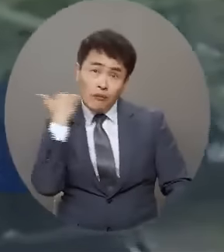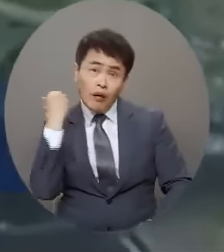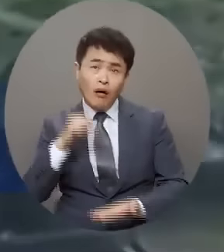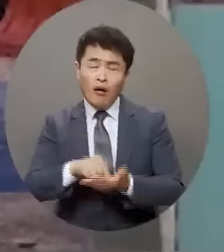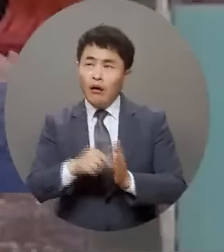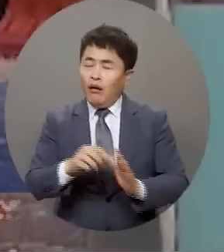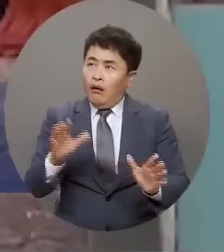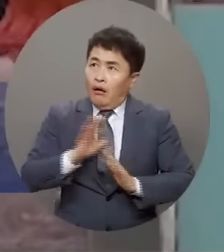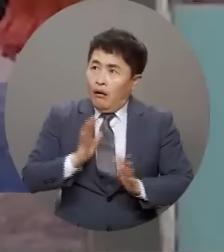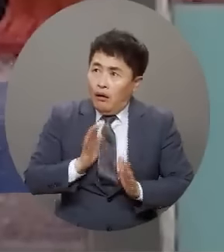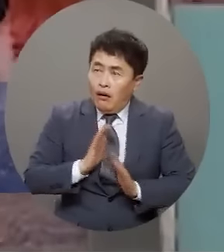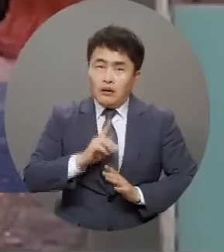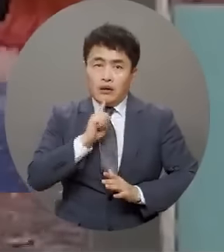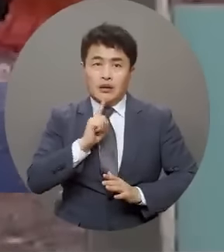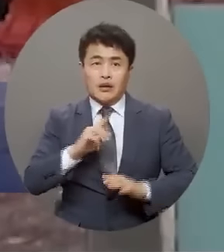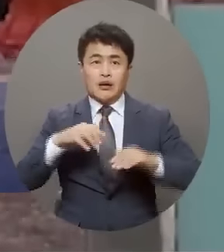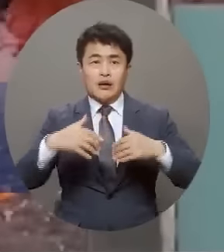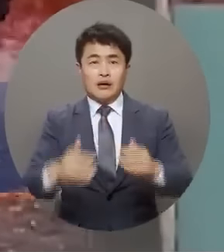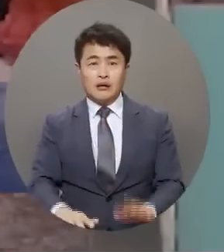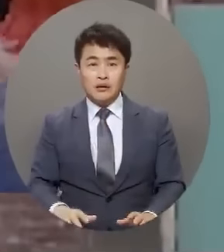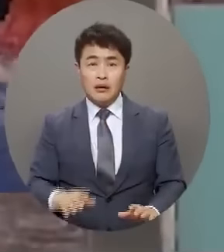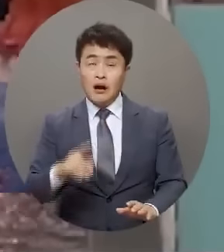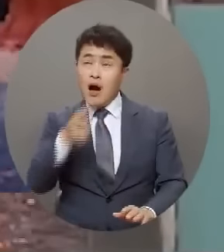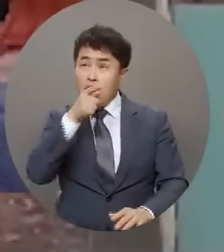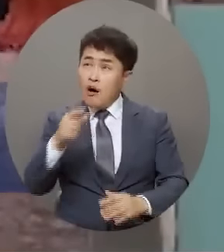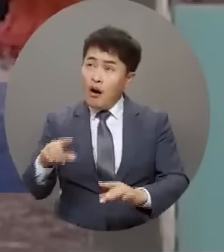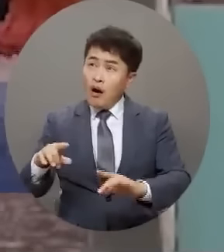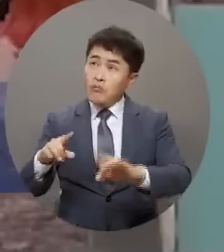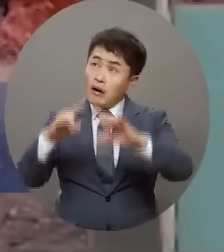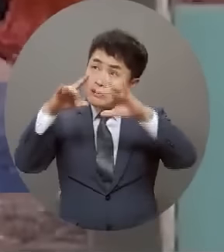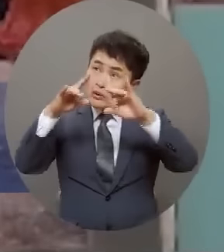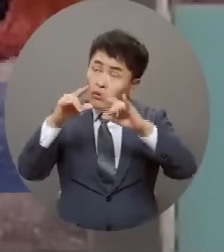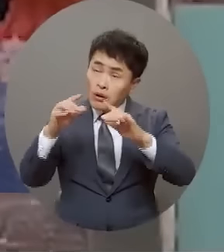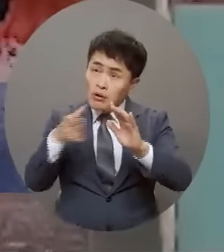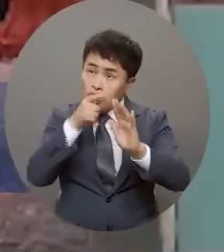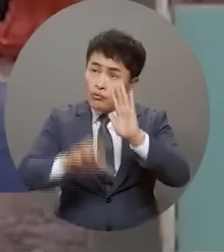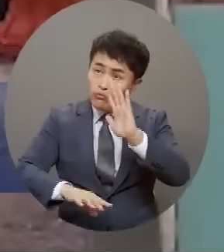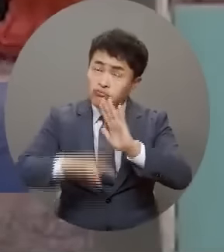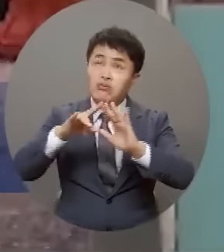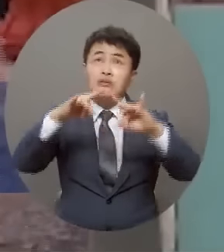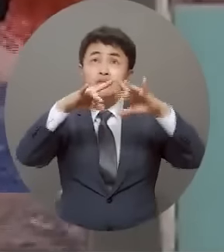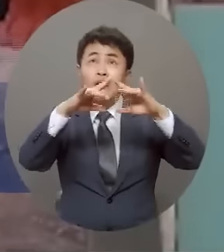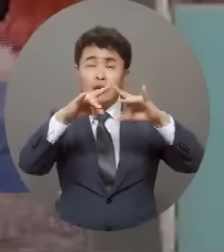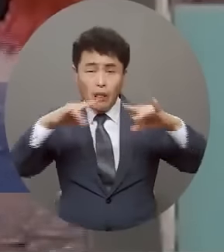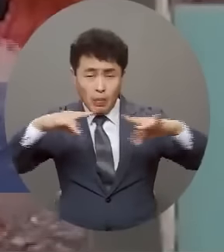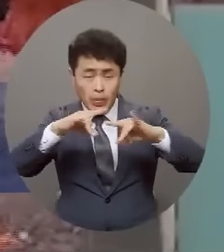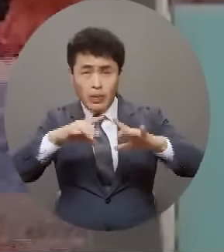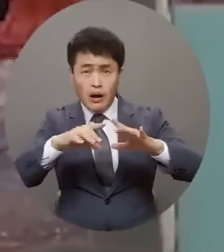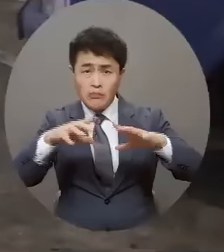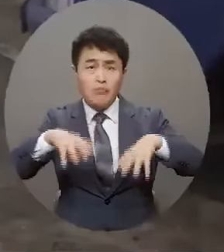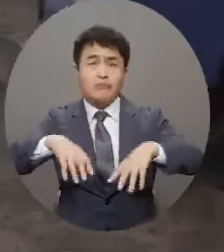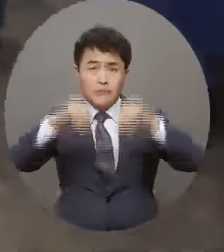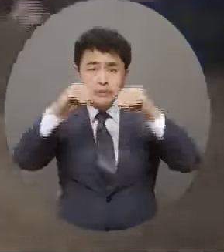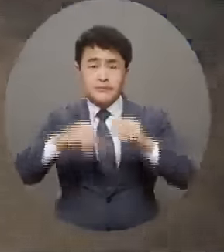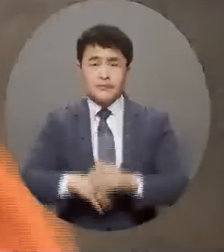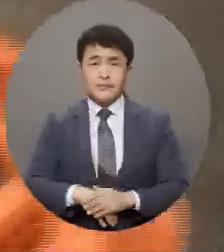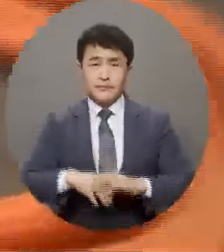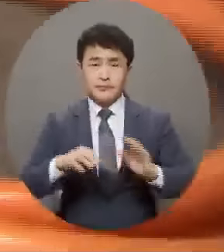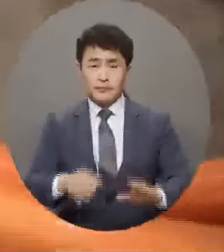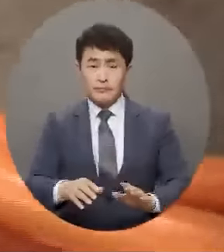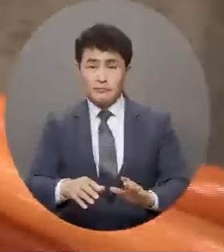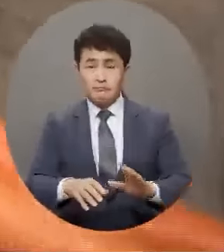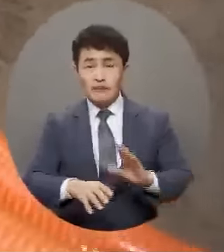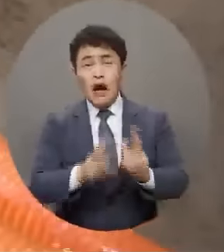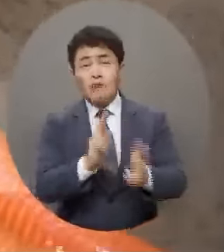너무너무 무서웠어요. 전기 천장으로 저기 물이 들어오니까 합성이 돼가지고요. 정전이 됐나 봐요.